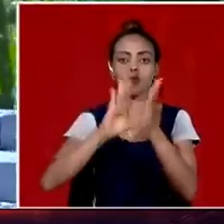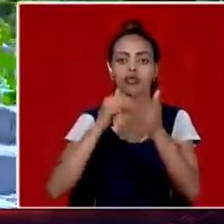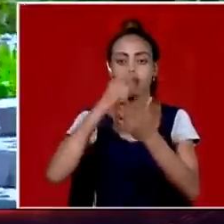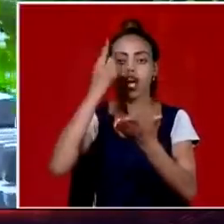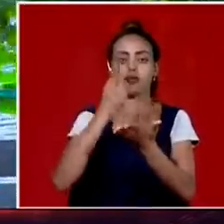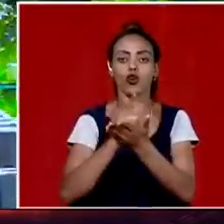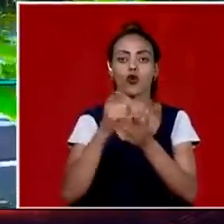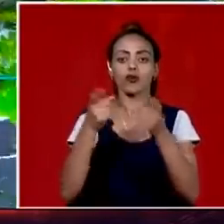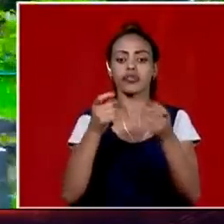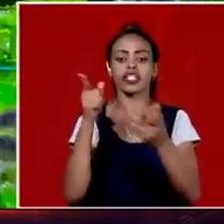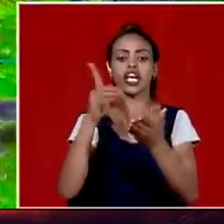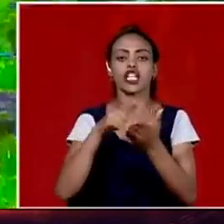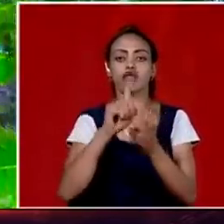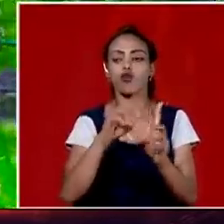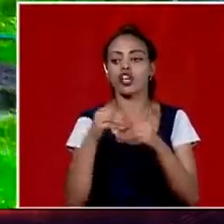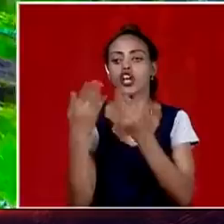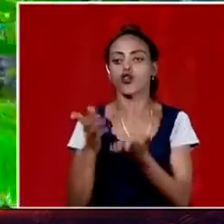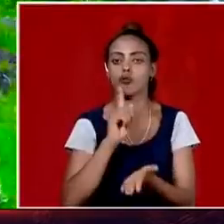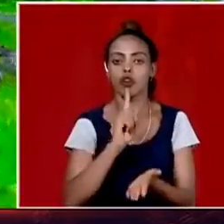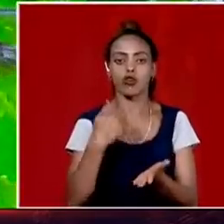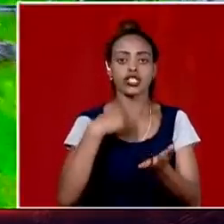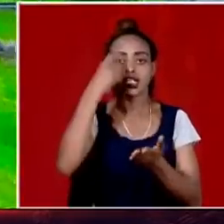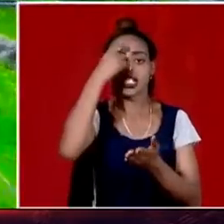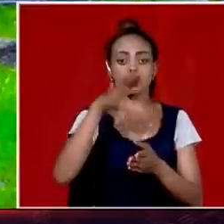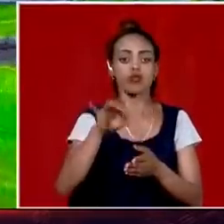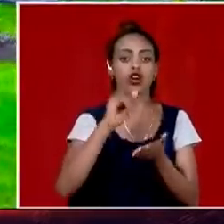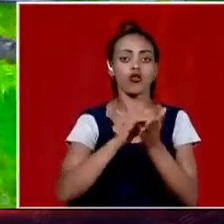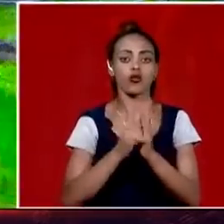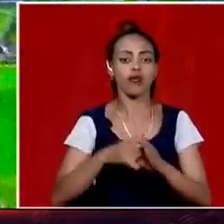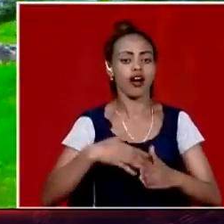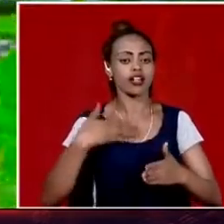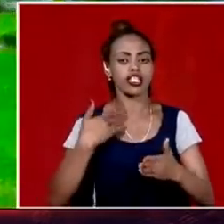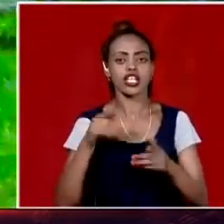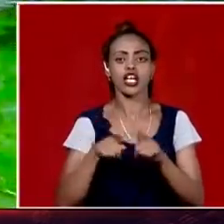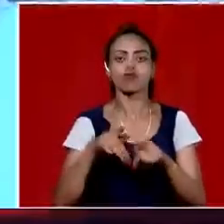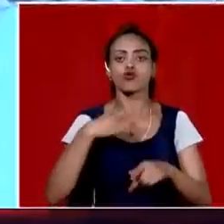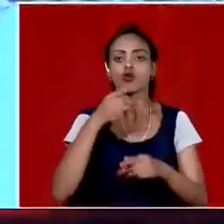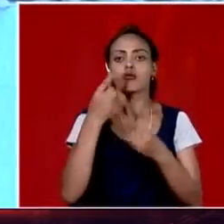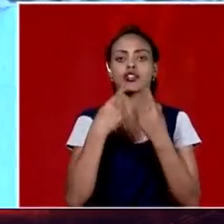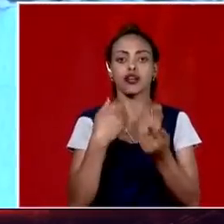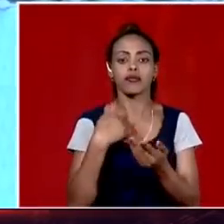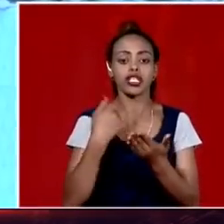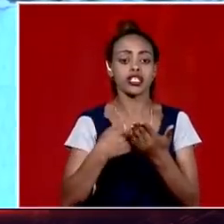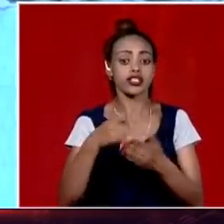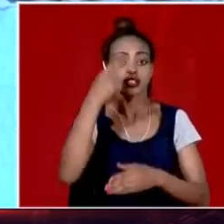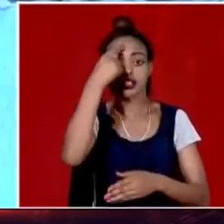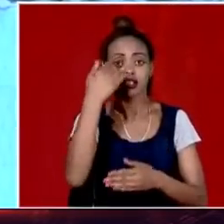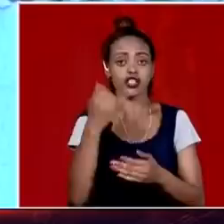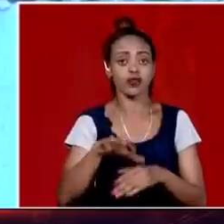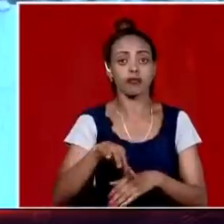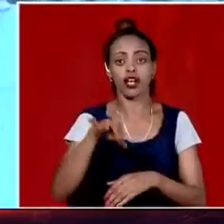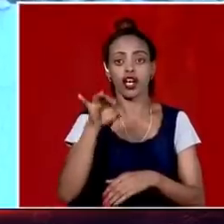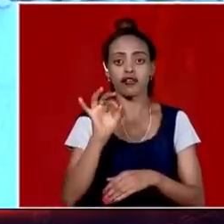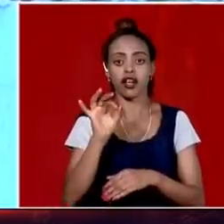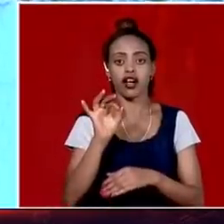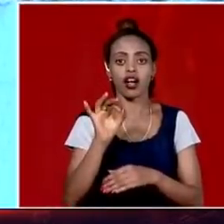ኣመሪቖም ንምምሕዳርታ ከተማ እውን ኣረኪቦም ኣለው። እቲ ዕድል ብምርካቡ ድማ ሓበን ከም ዝስምዖም ገሊፆም እዮም። እዚ ዕድል እዚ ምርካብና ቅድሚ ሕዝታ ኢነ